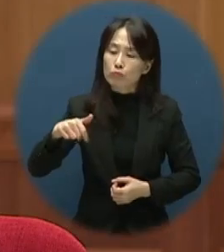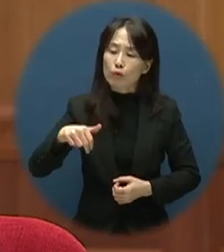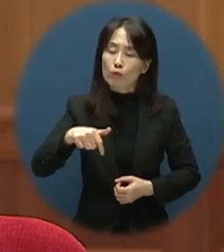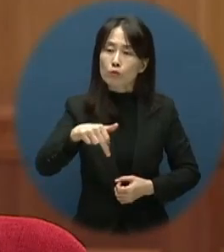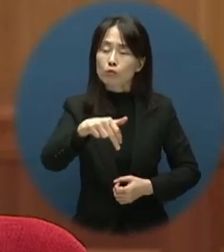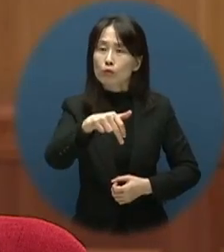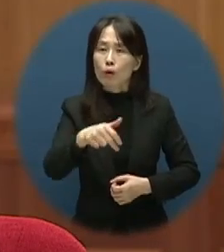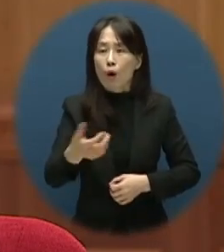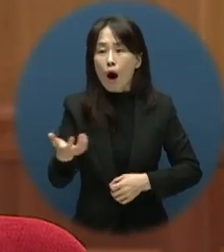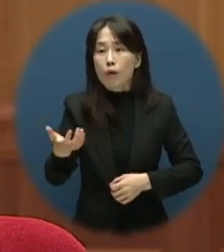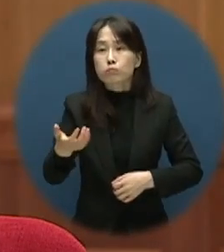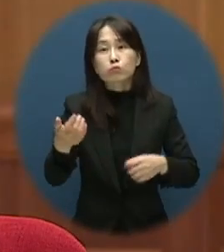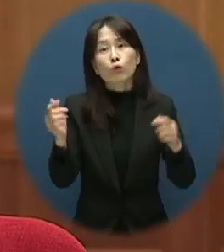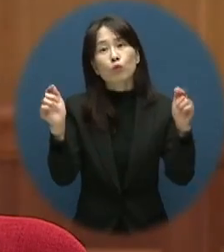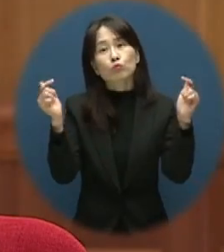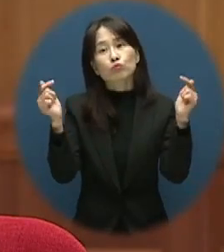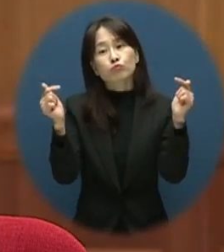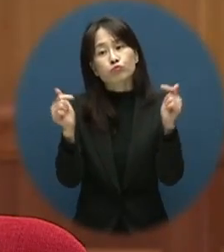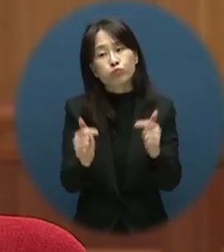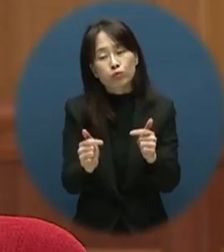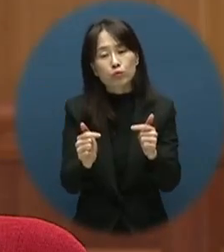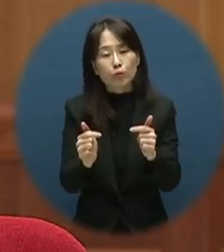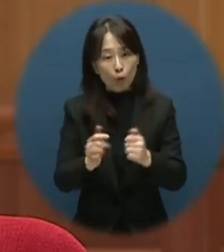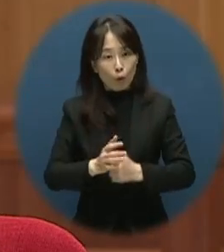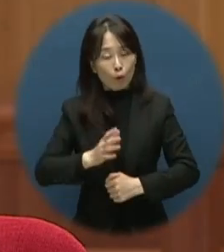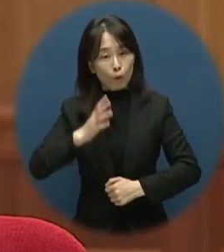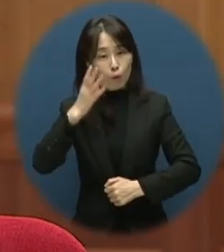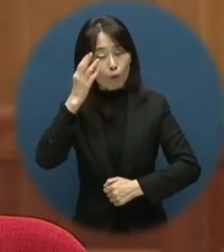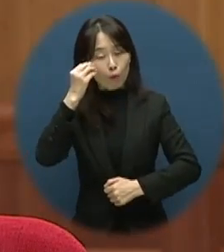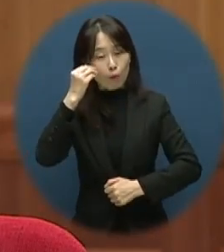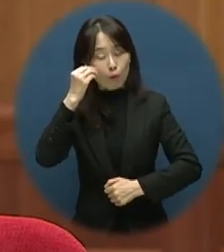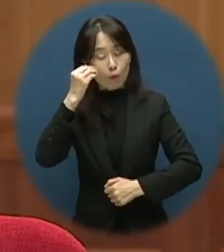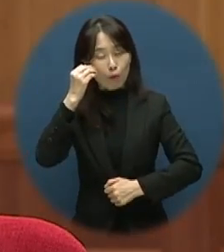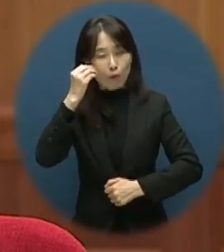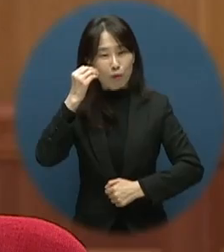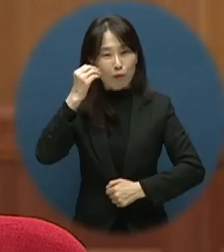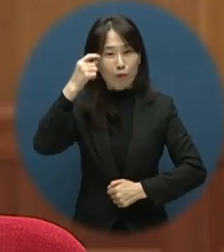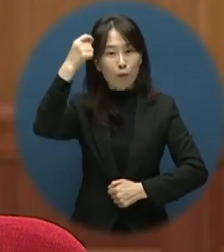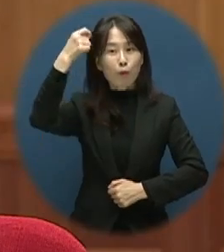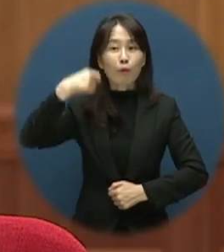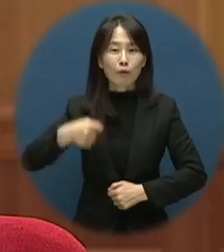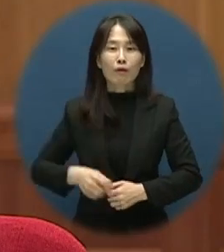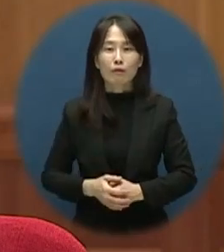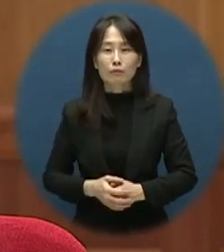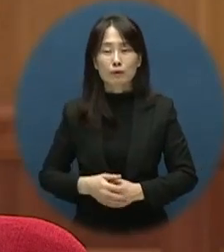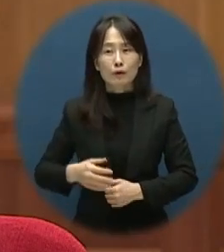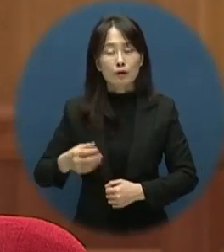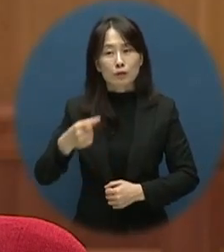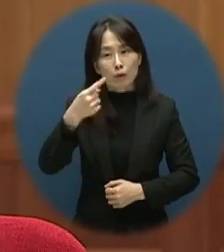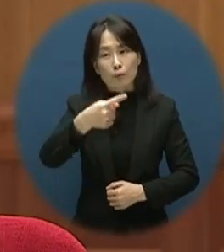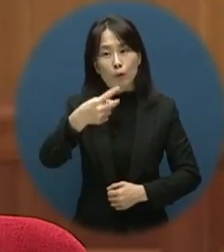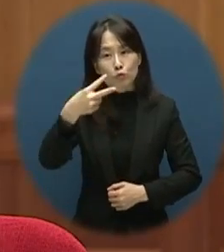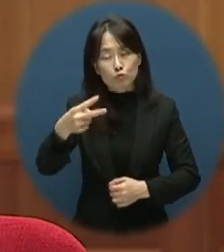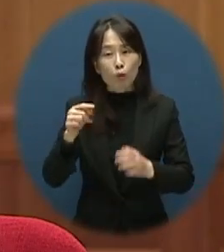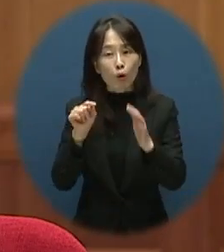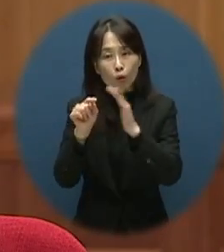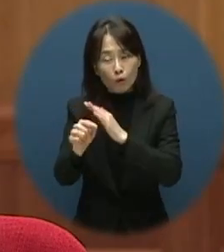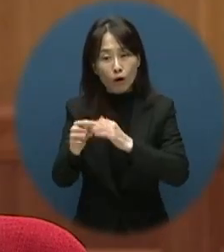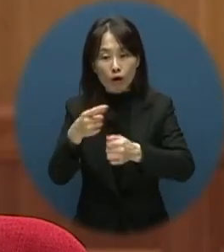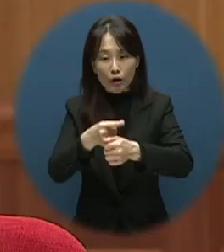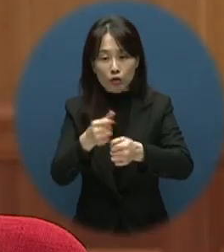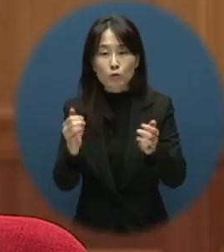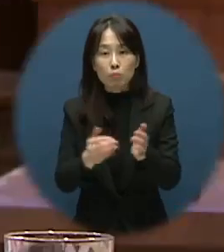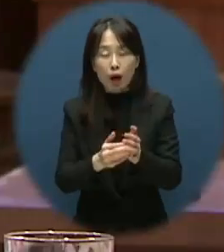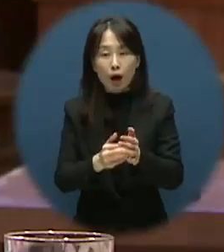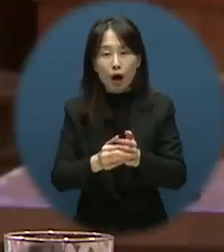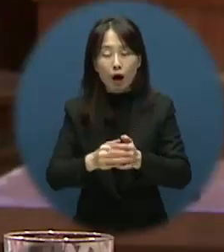시원하네. 발목이 특이하다. 어떻게 되는 거야? 뭐 이렇게. 그 다음 한 두 번 더 치료받으니까 뭐